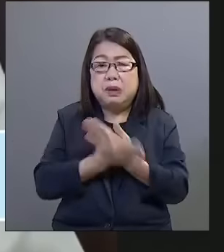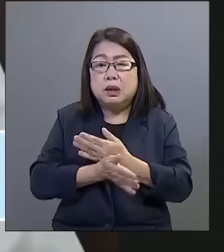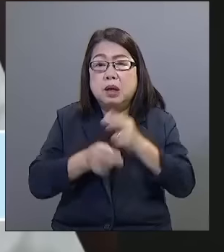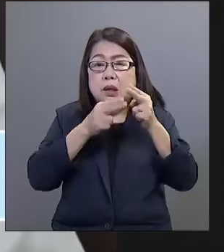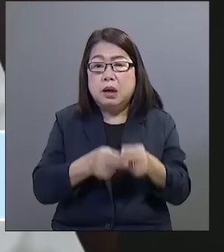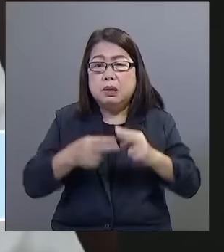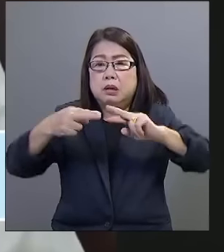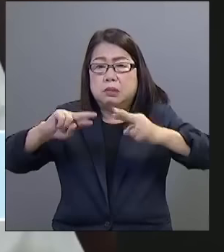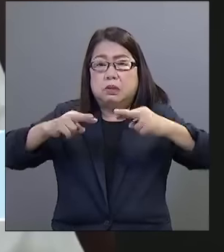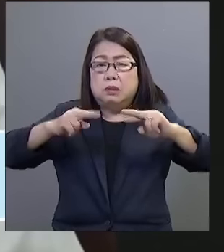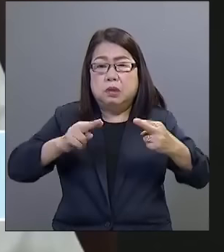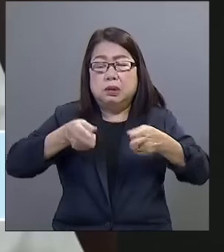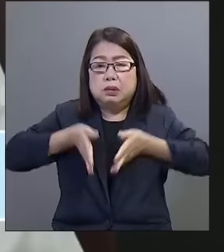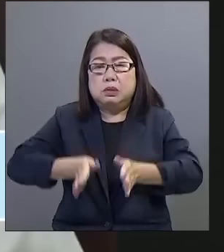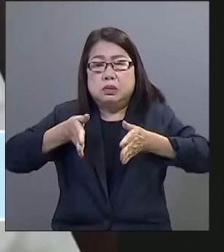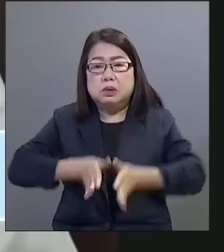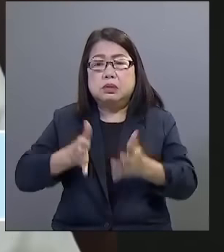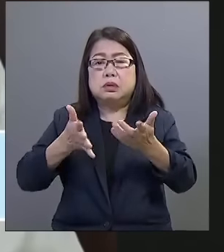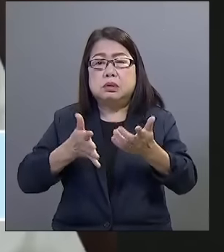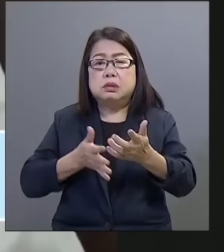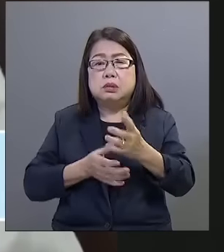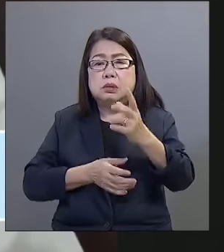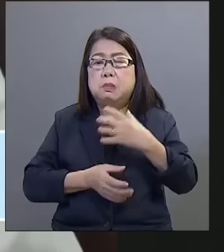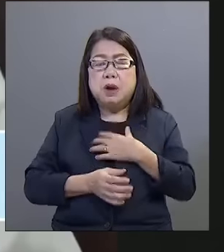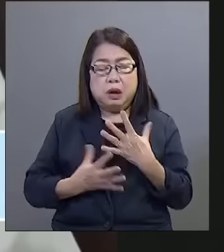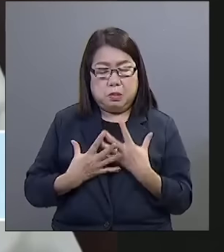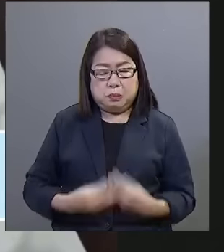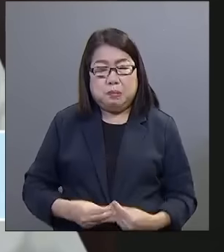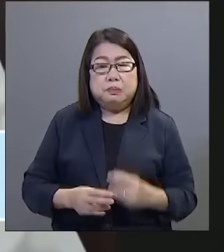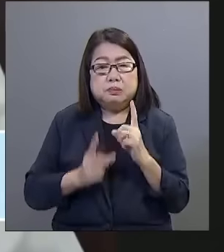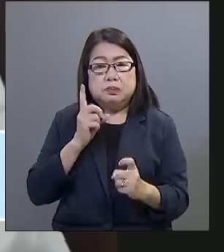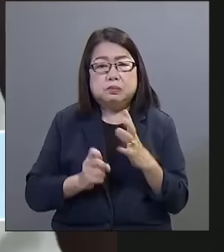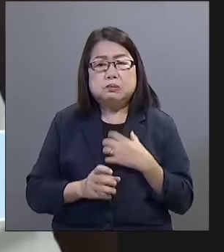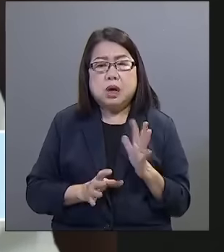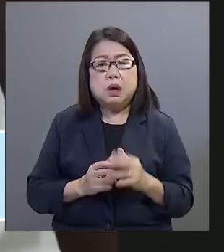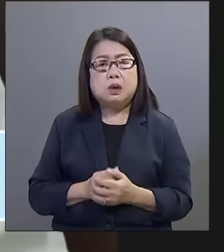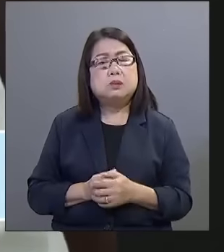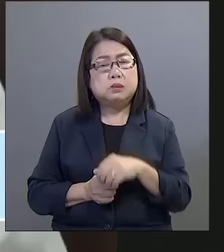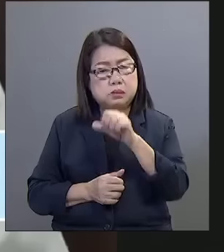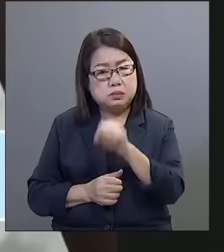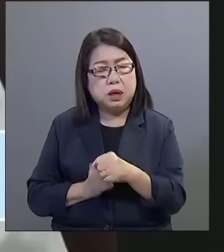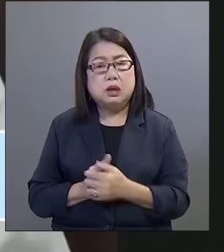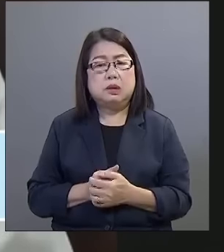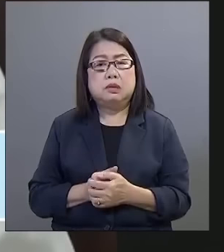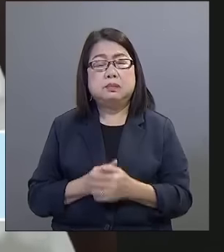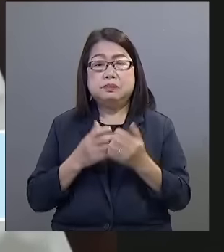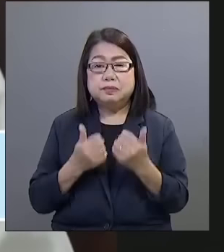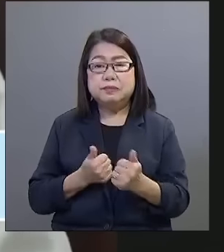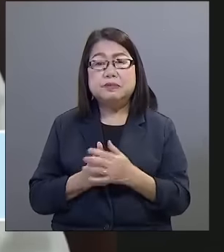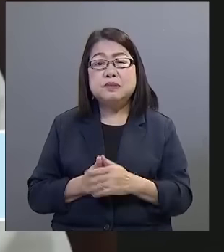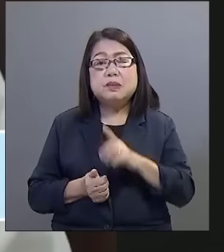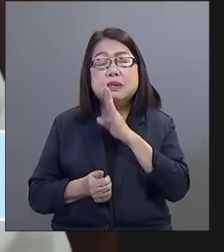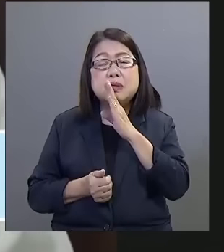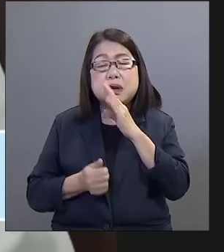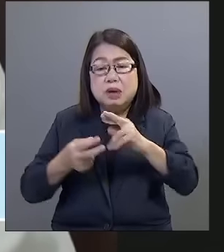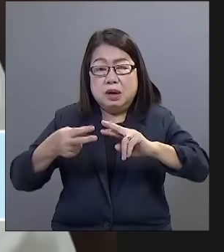อยู่ต่อไปอย่างนี้ใช่ไหมอาจารย์ ใช่ครับ ครับ แล้วก็เนื่องจากเขาเป็น RNA ไวรัสเวลาเขาสร้างลูกหลานเนี่ยมักจะเพี้ยน